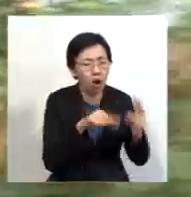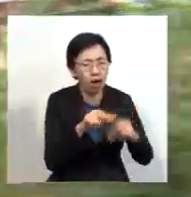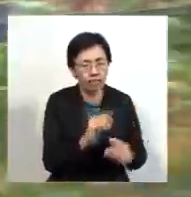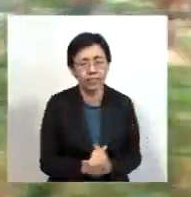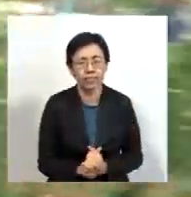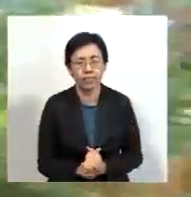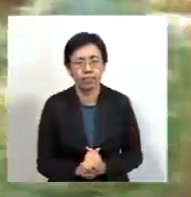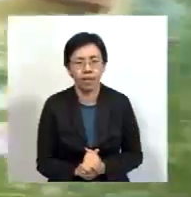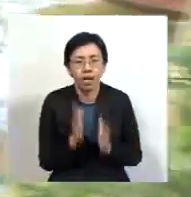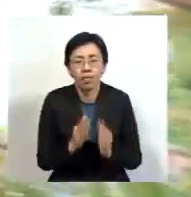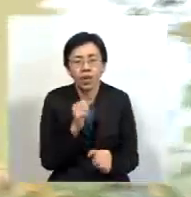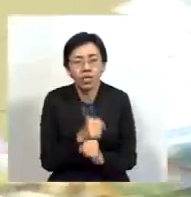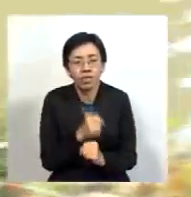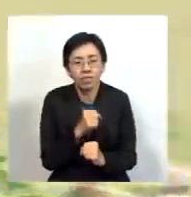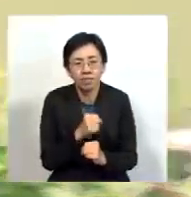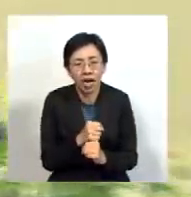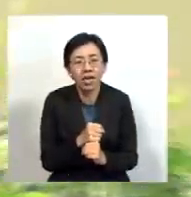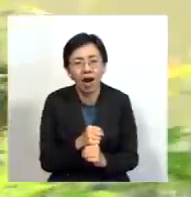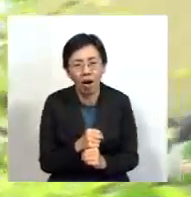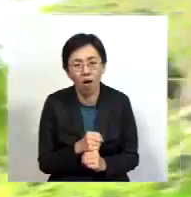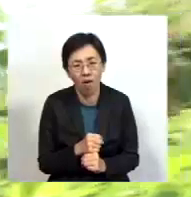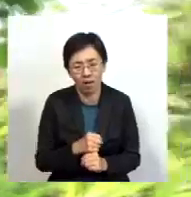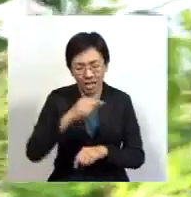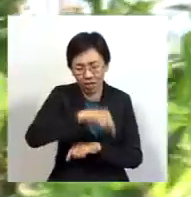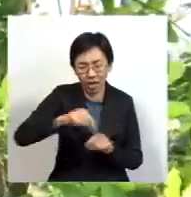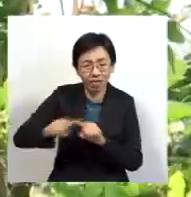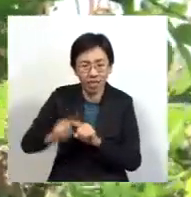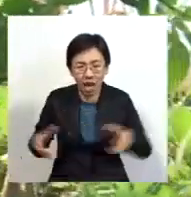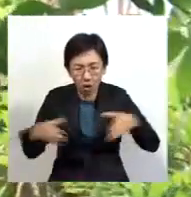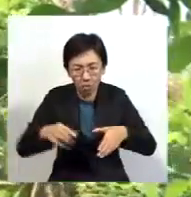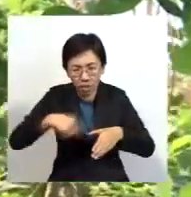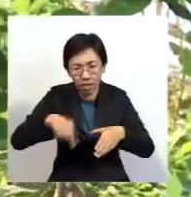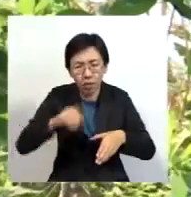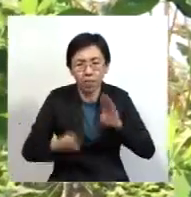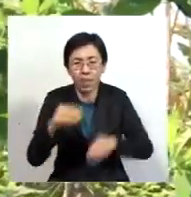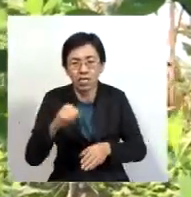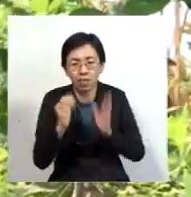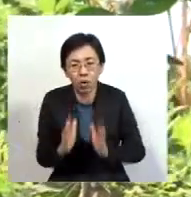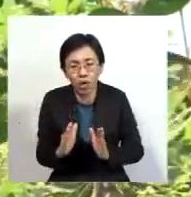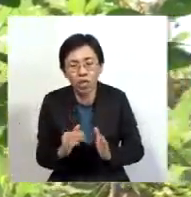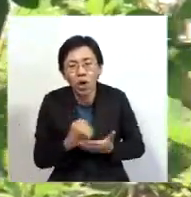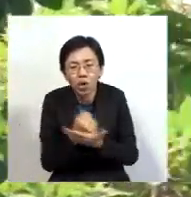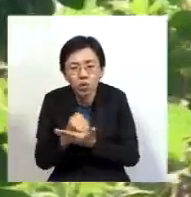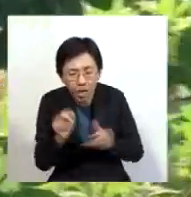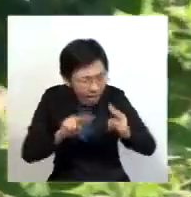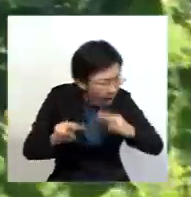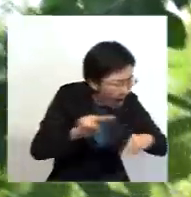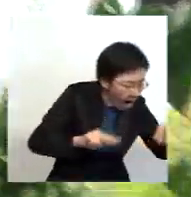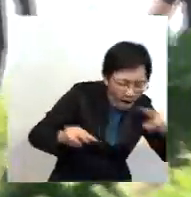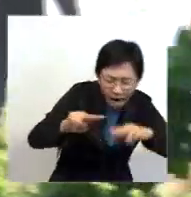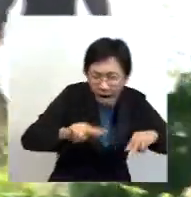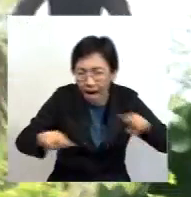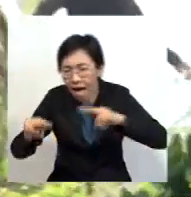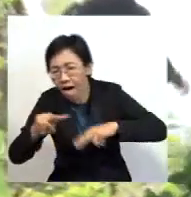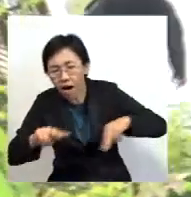มีเจ้าหน้าที่หลายคนนะคะจากหลายหน่วยงานมากกว่า10คนแน่นอนค่ะที่มาช่วยค้นหาในครั้งนี้นะ